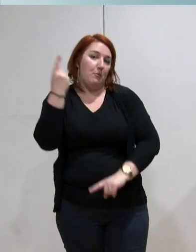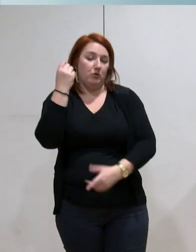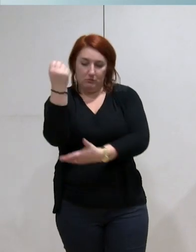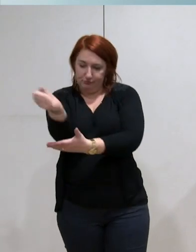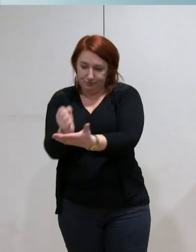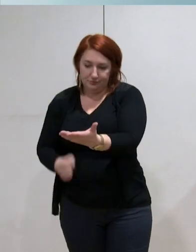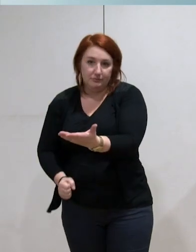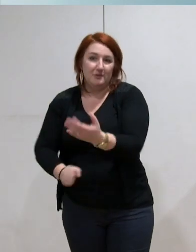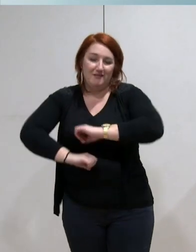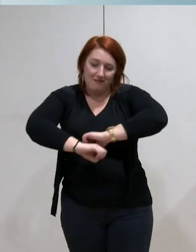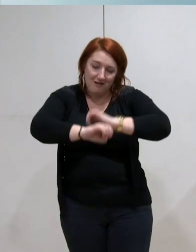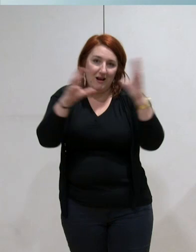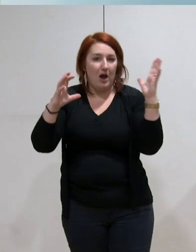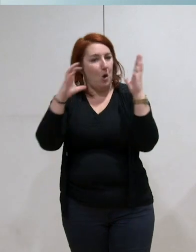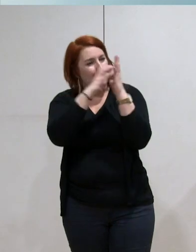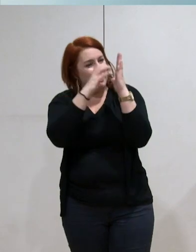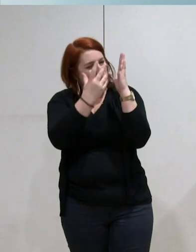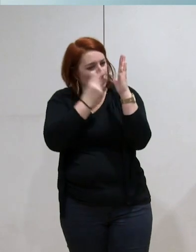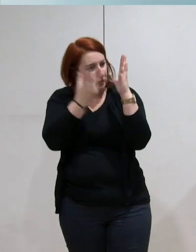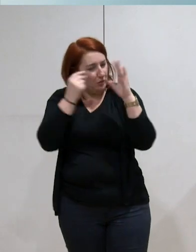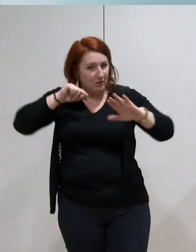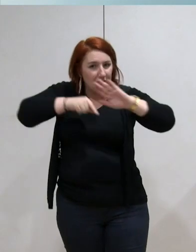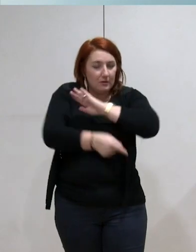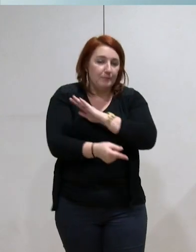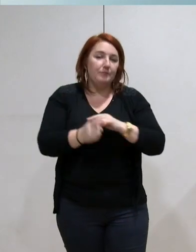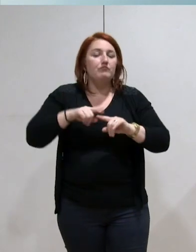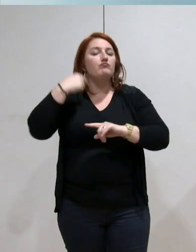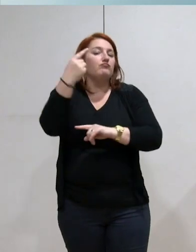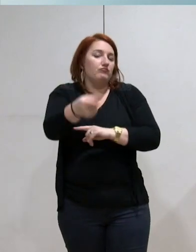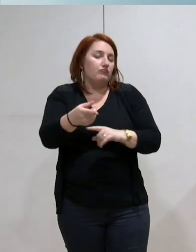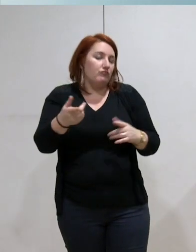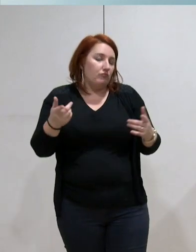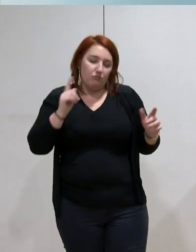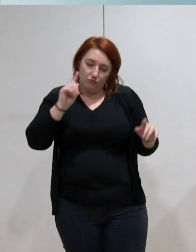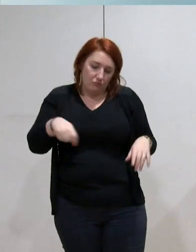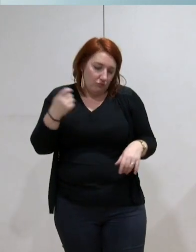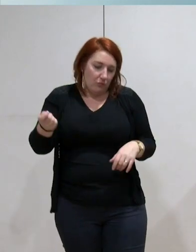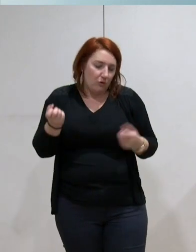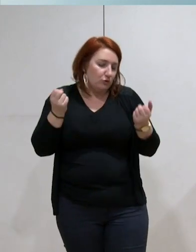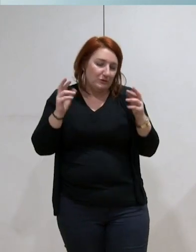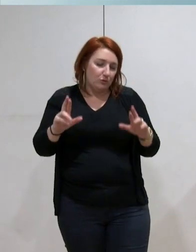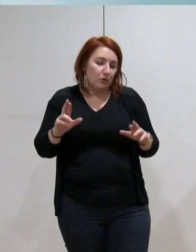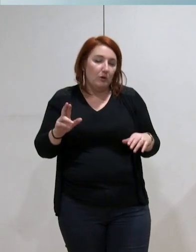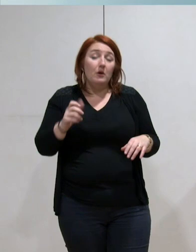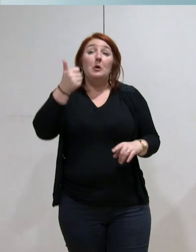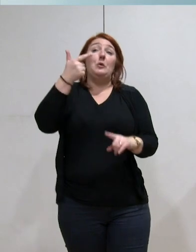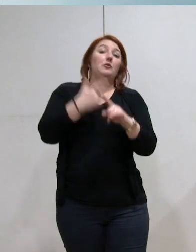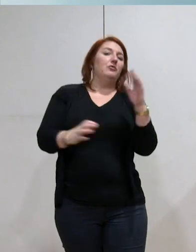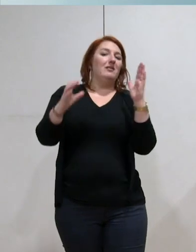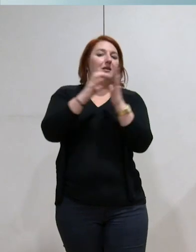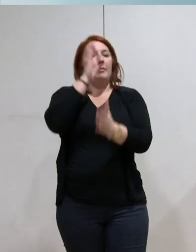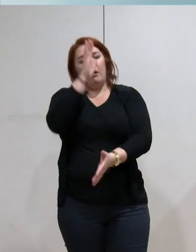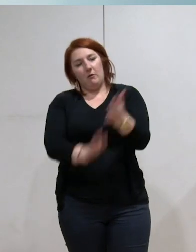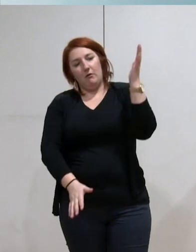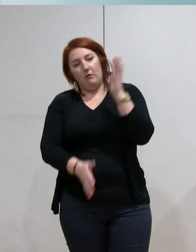clair dans la délibération de ce soir nous y reviendrons sans aucun doute je n'imagine pas que on délibère une fois sur la vente et